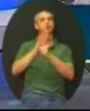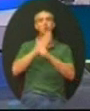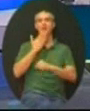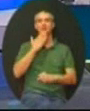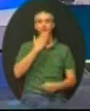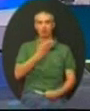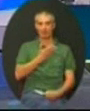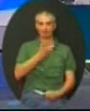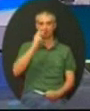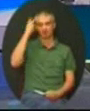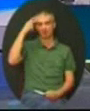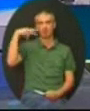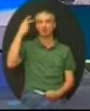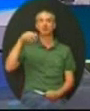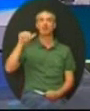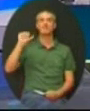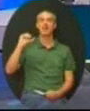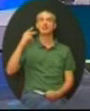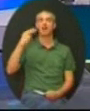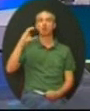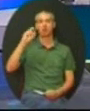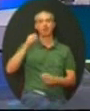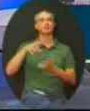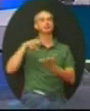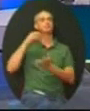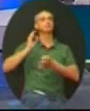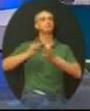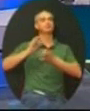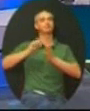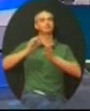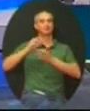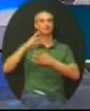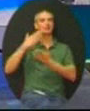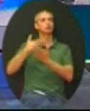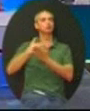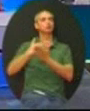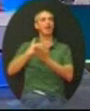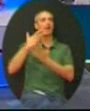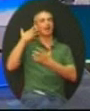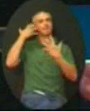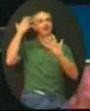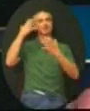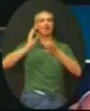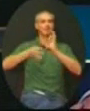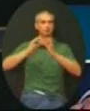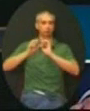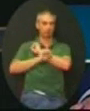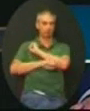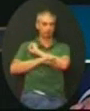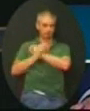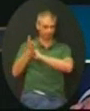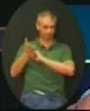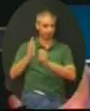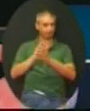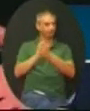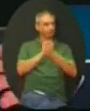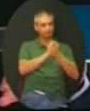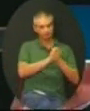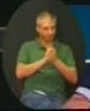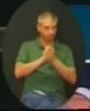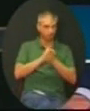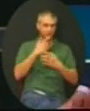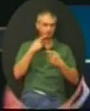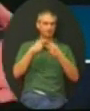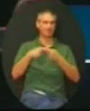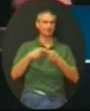ירושלים, ופרופסור אביעד הכהן, דיקן המרכז האקדמי שערי מדע ומשפט. שלום לכם רבותיי. שלום. חבר הכנסת